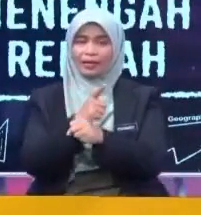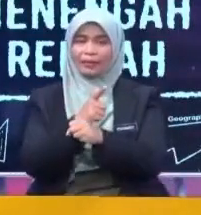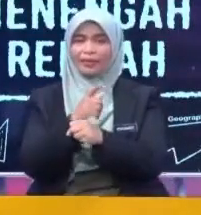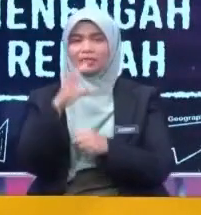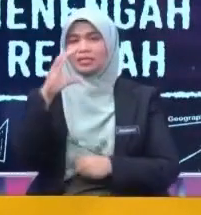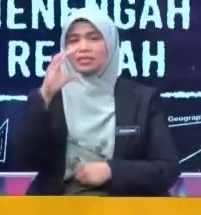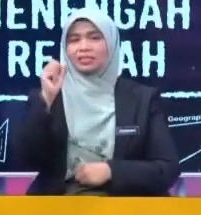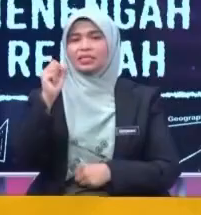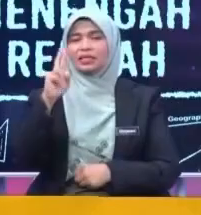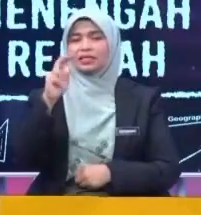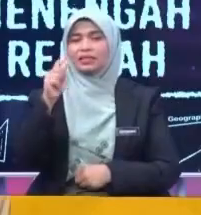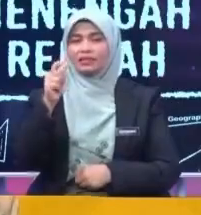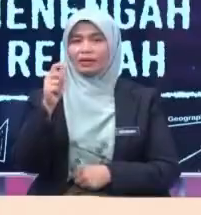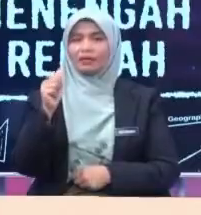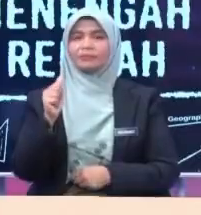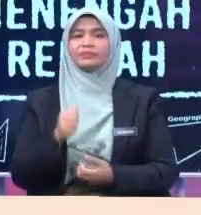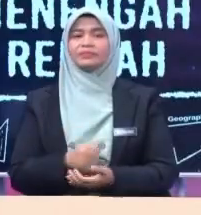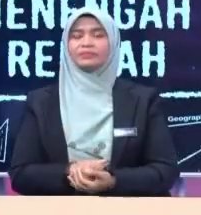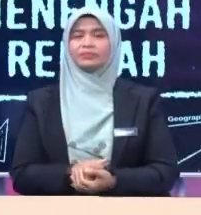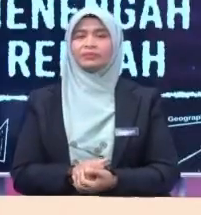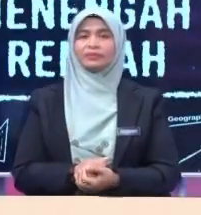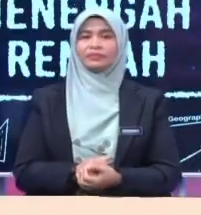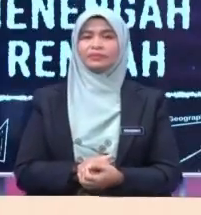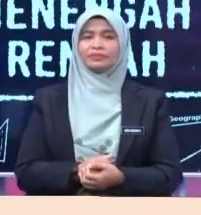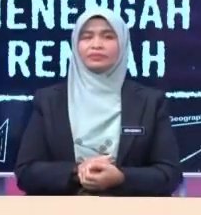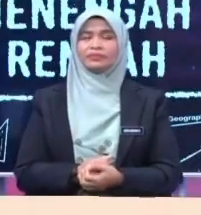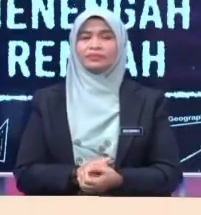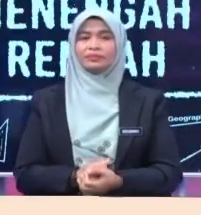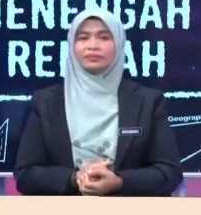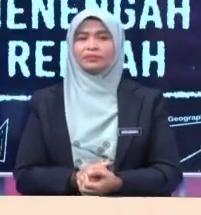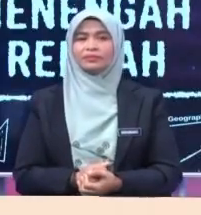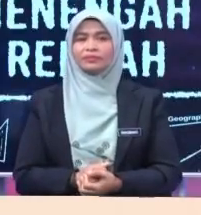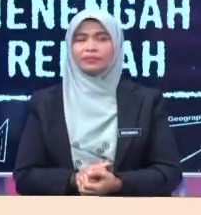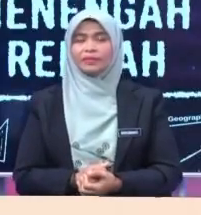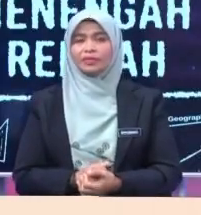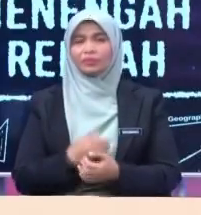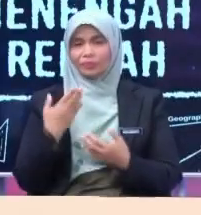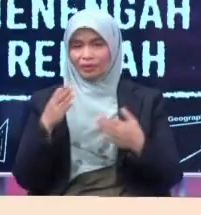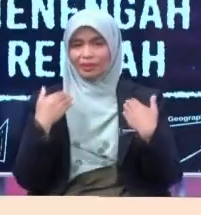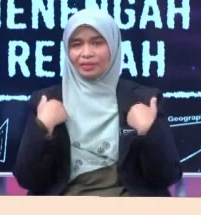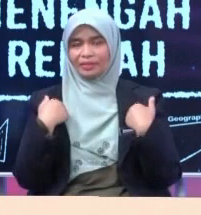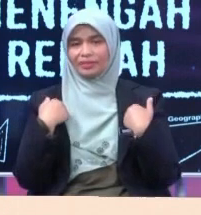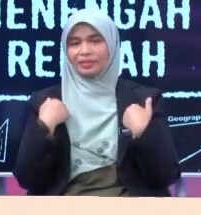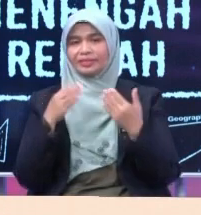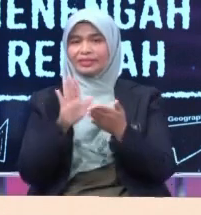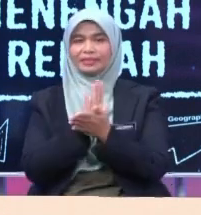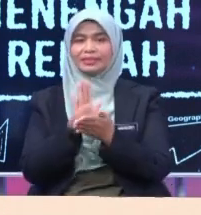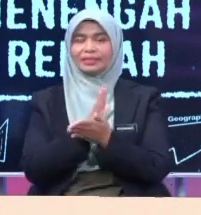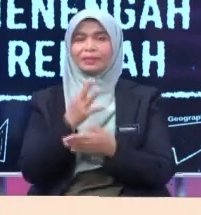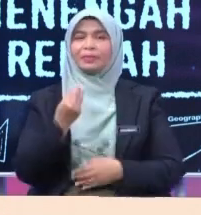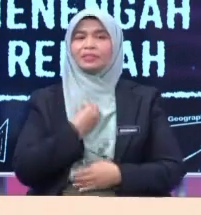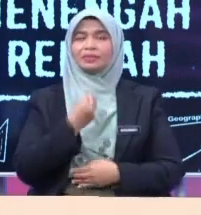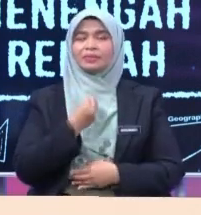akhirat. Okay, Ustazah ada bagi satu kertas, Aiman, sebenarnya dekat murid-murid dalam talian ni. Dan okay, Ustazah minta semua untuk